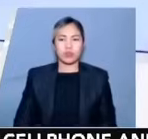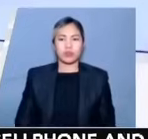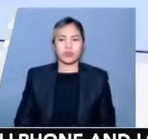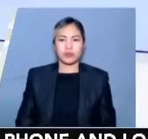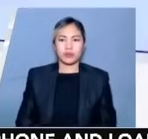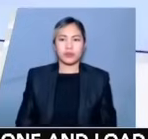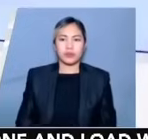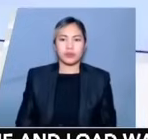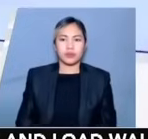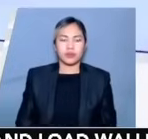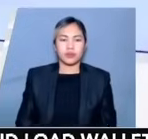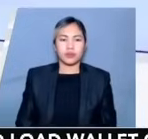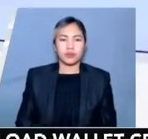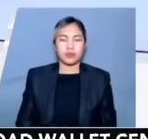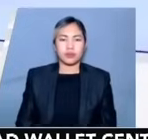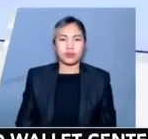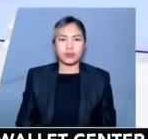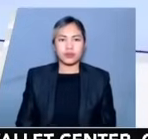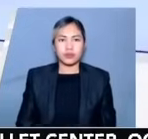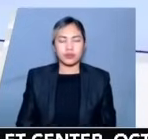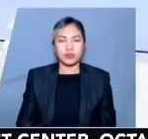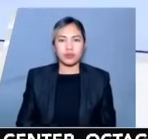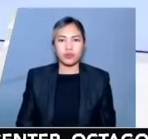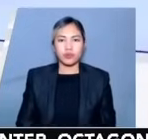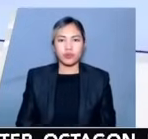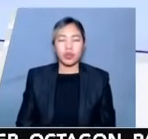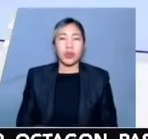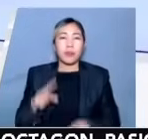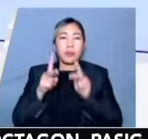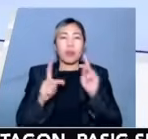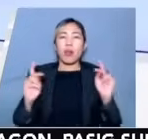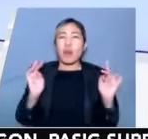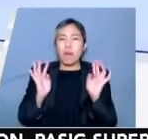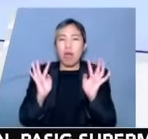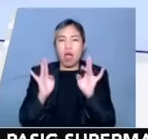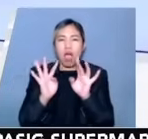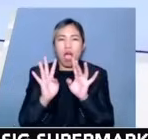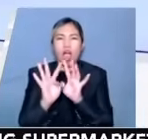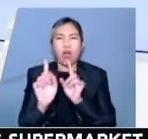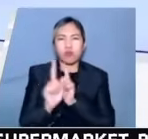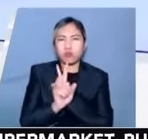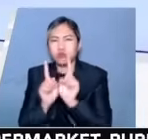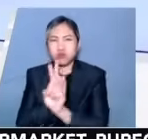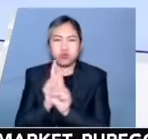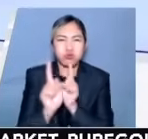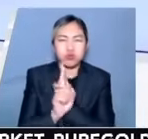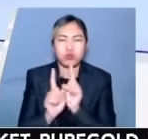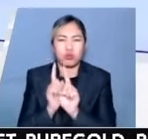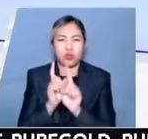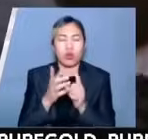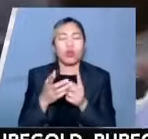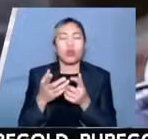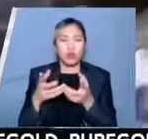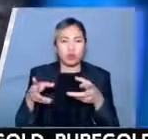magsasaka nag-unahan sa relief goods ang ilang nasa lanta ng baguong Christine sa nabua camarines